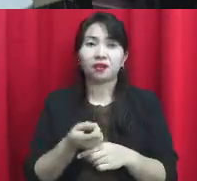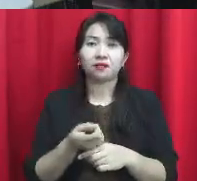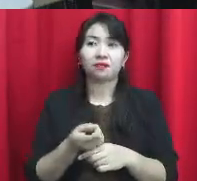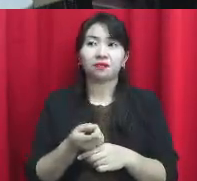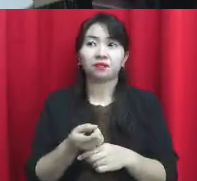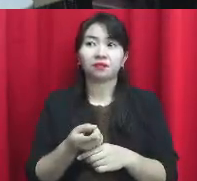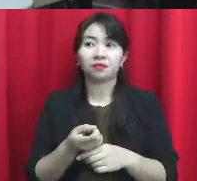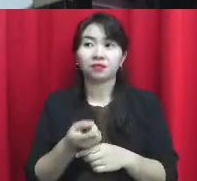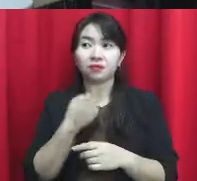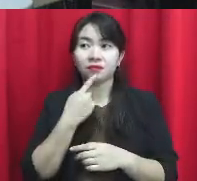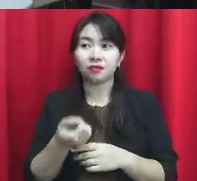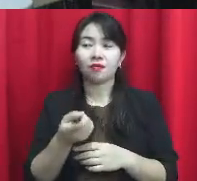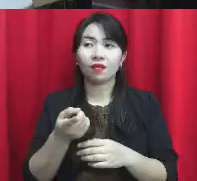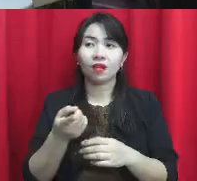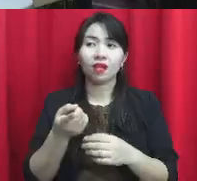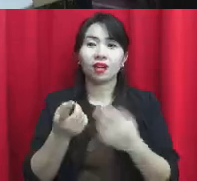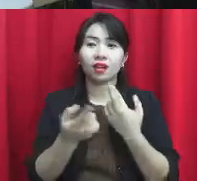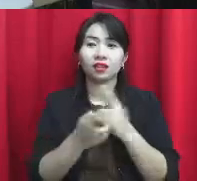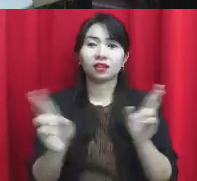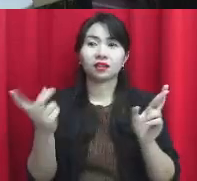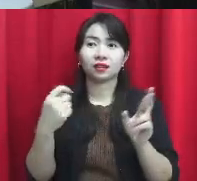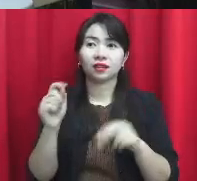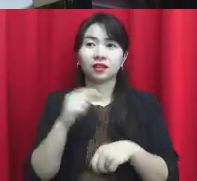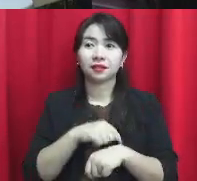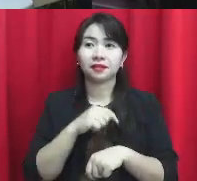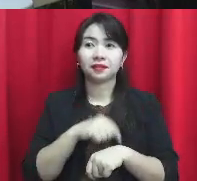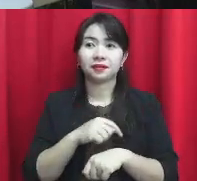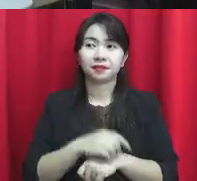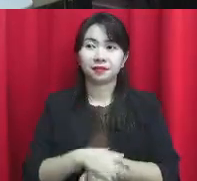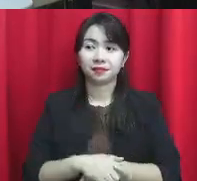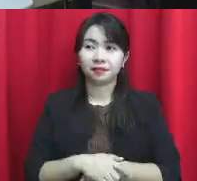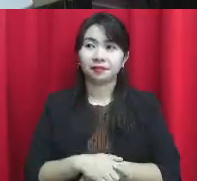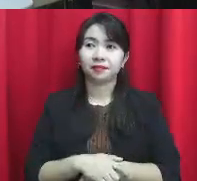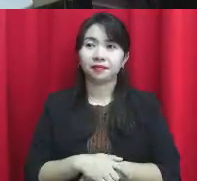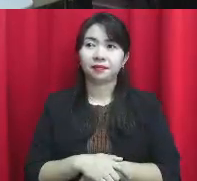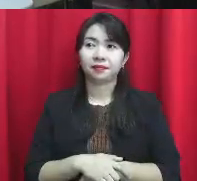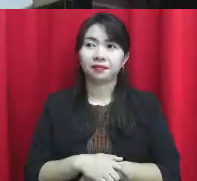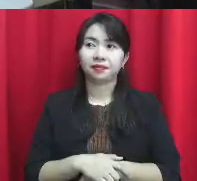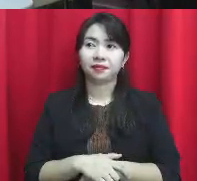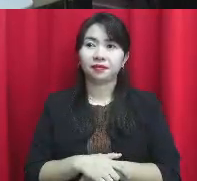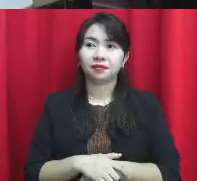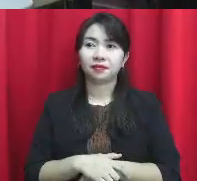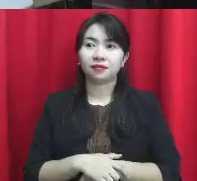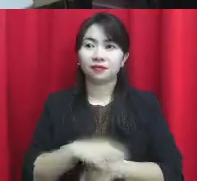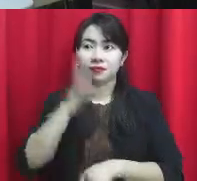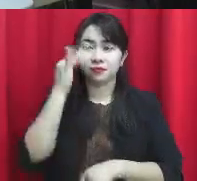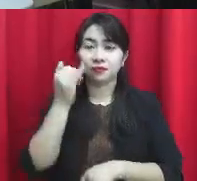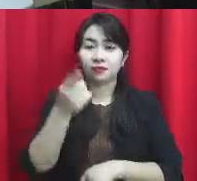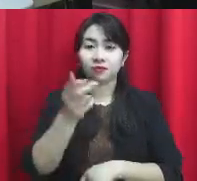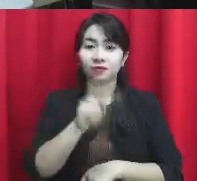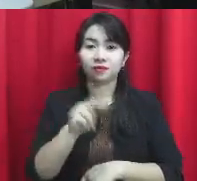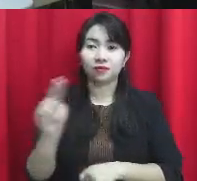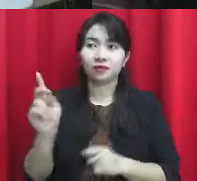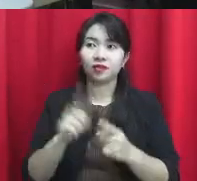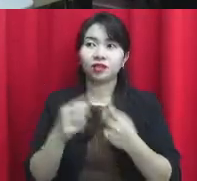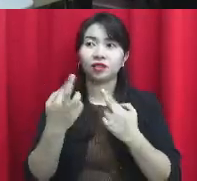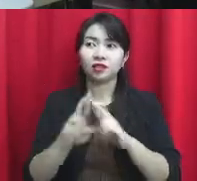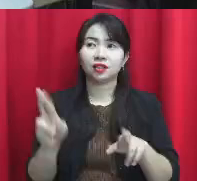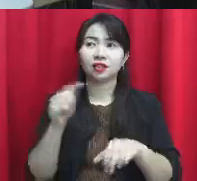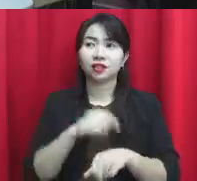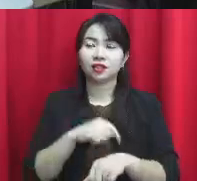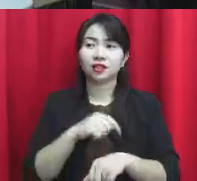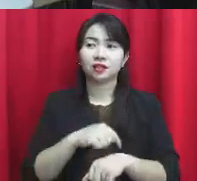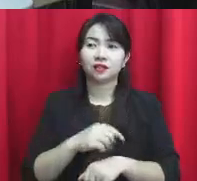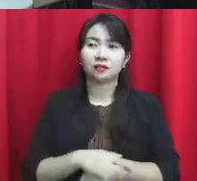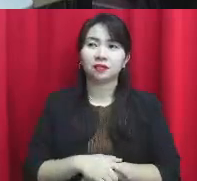yung will ng Diyos why you have you don't understand Why do you have to redeem the time reding the